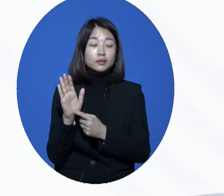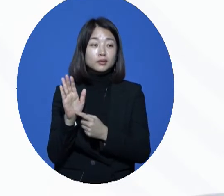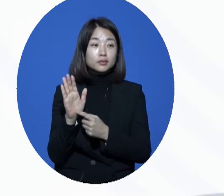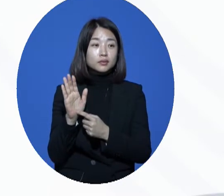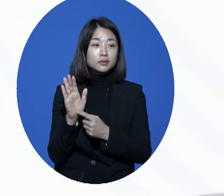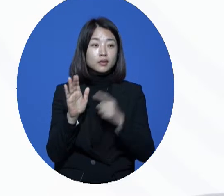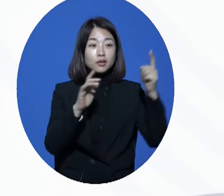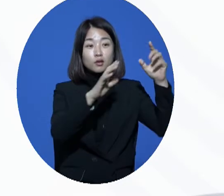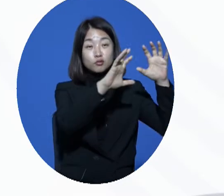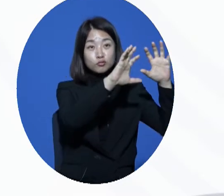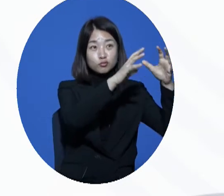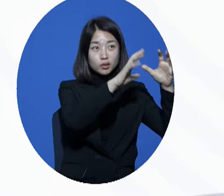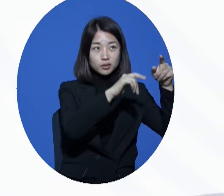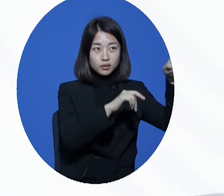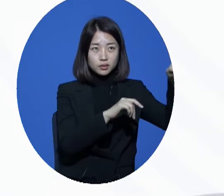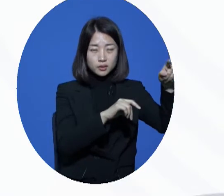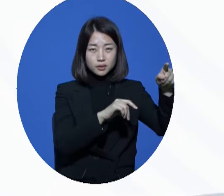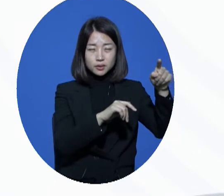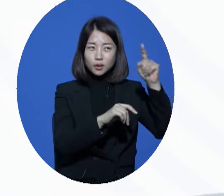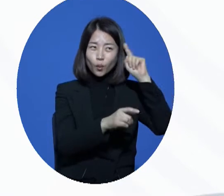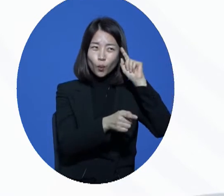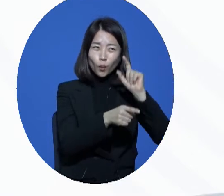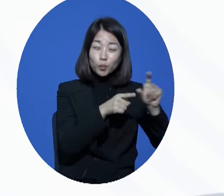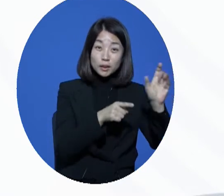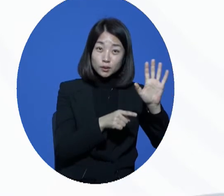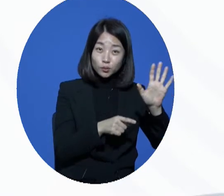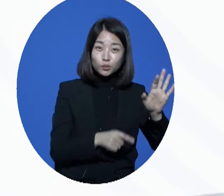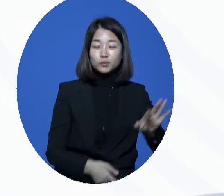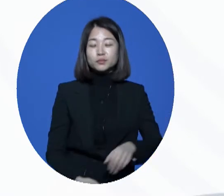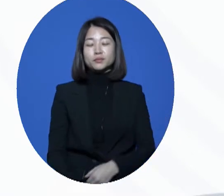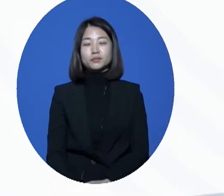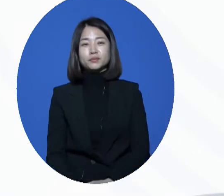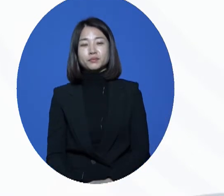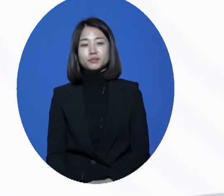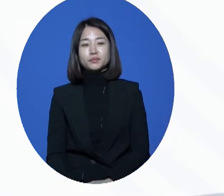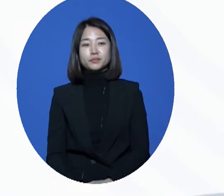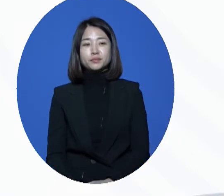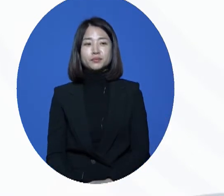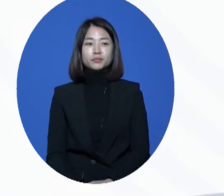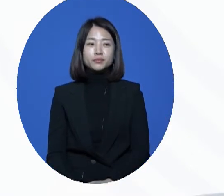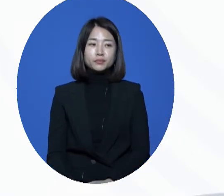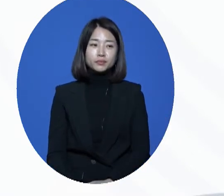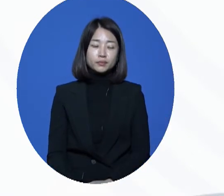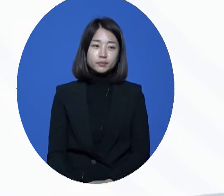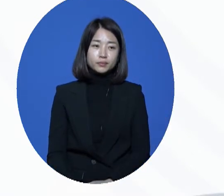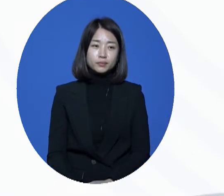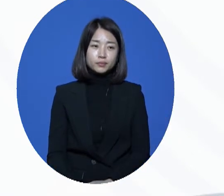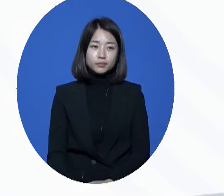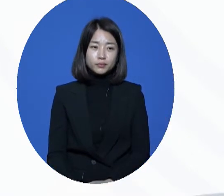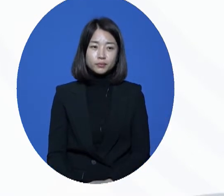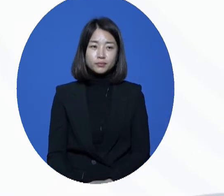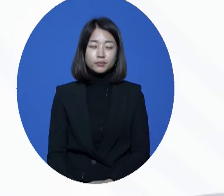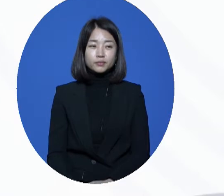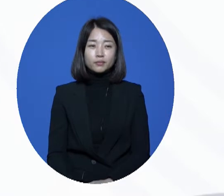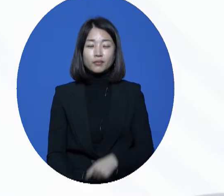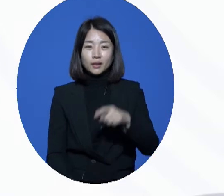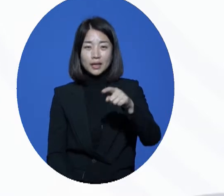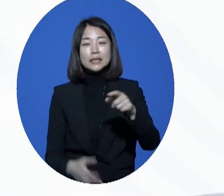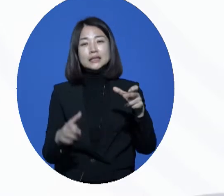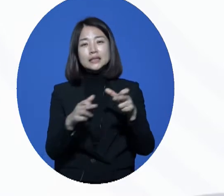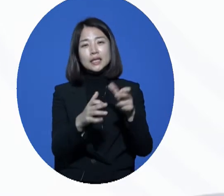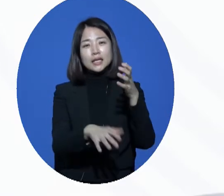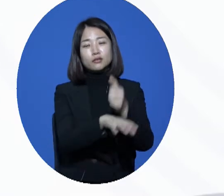국가 차원의 고려가 불충분했다라기보다는 저는 이렇게 자리 잡고 있는 사실상 별도 취급이라는